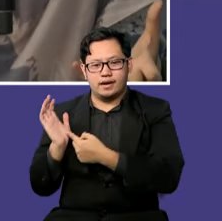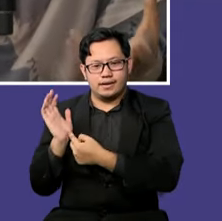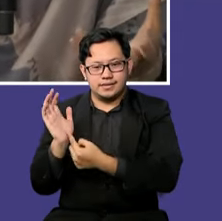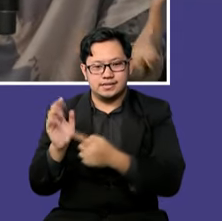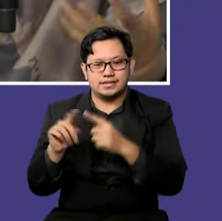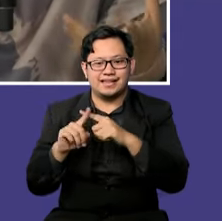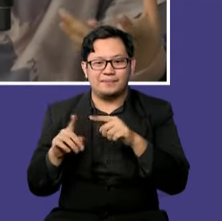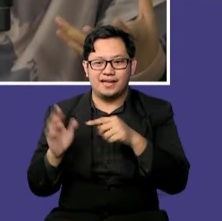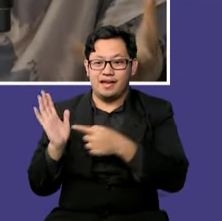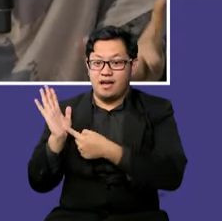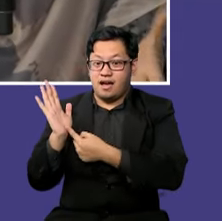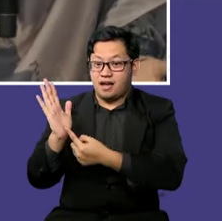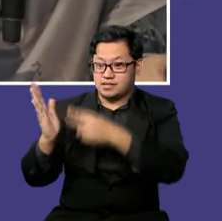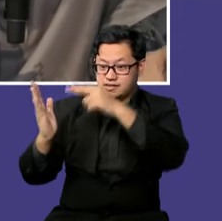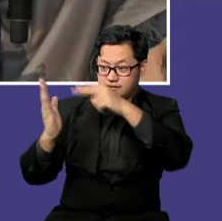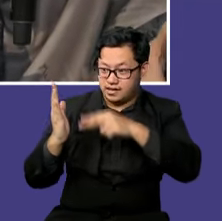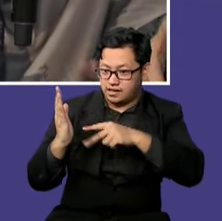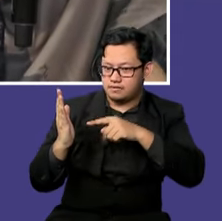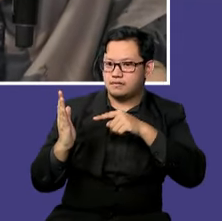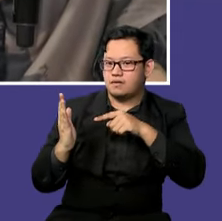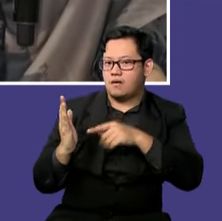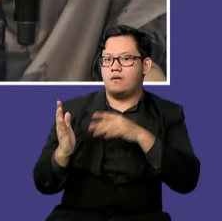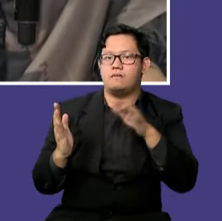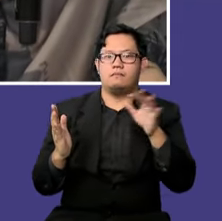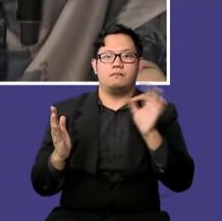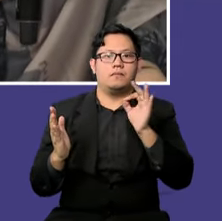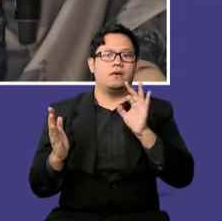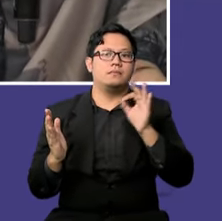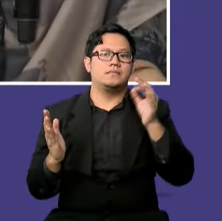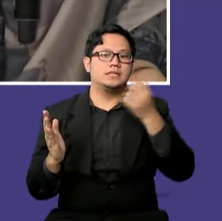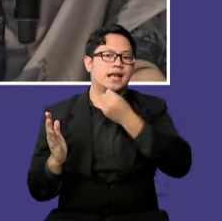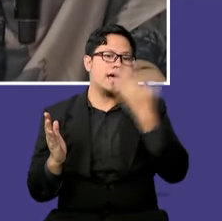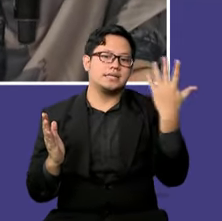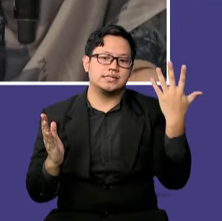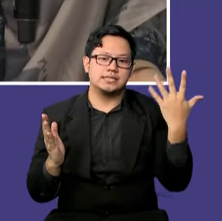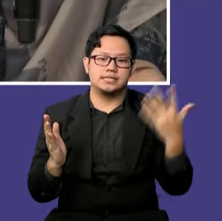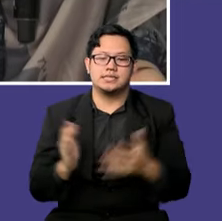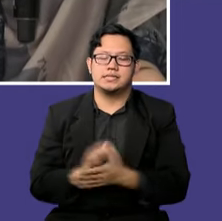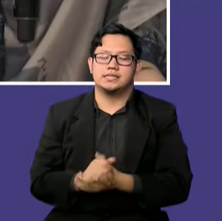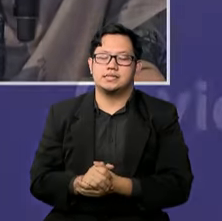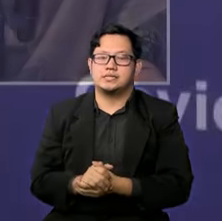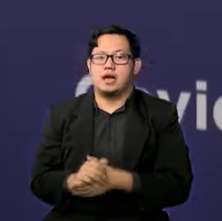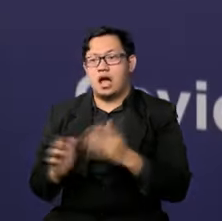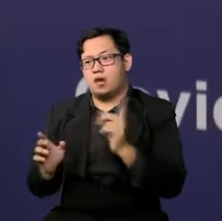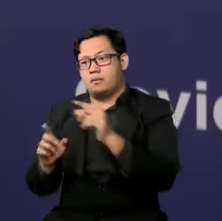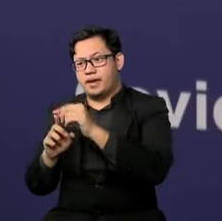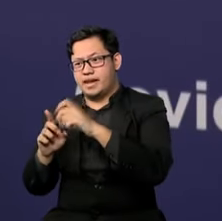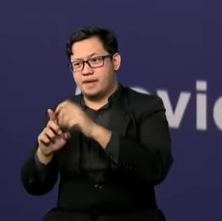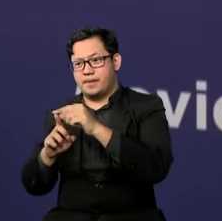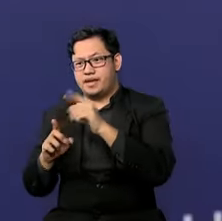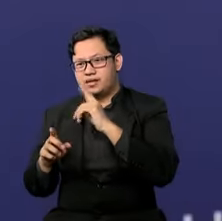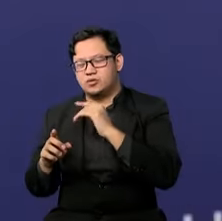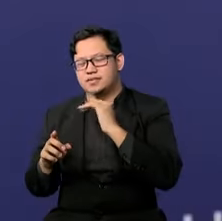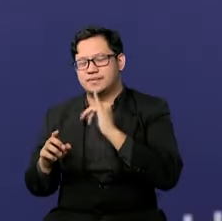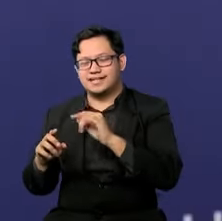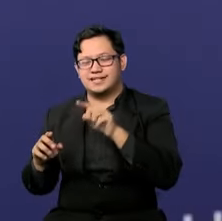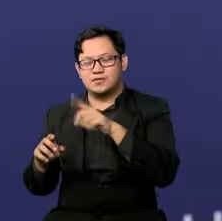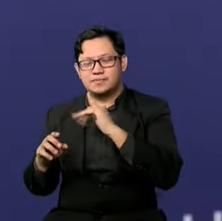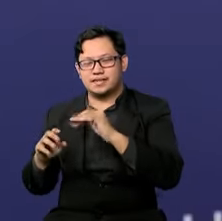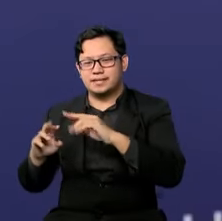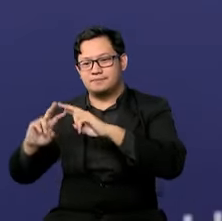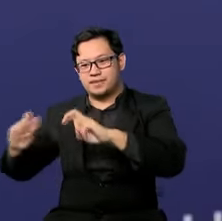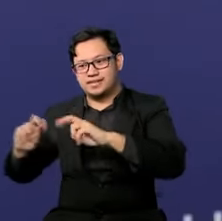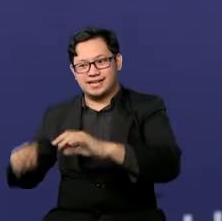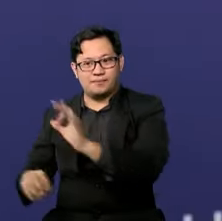tidak bisa ketahuan ah hasilnya pemeriksaannya itu apa sedari opdp itu kan satu belum diperiksa betul ya Kalaupun